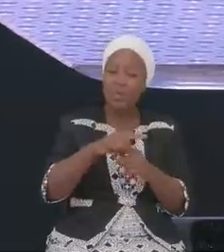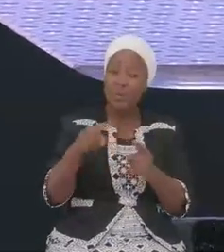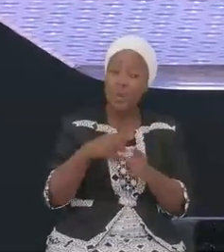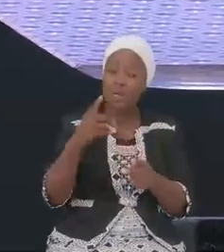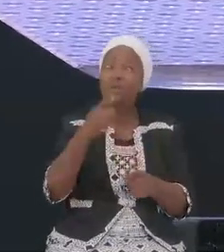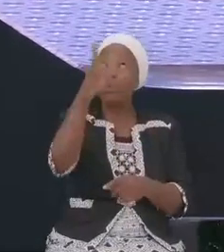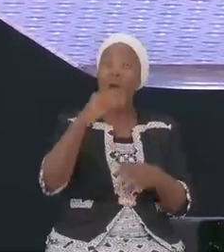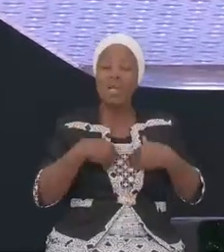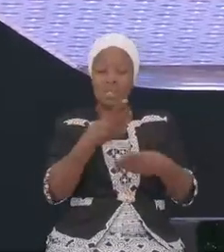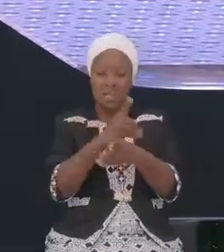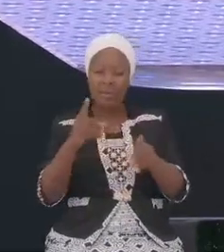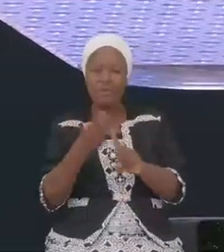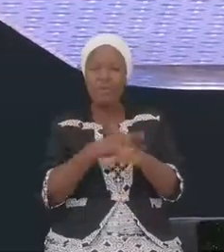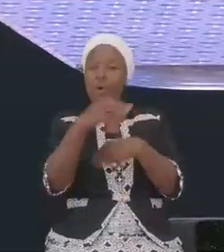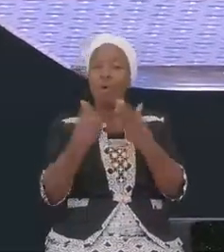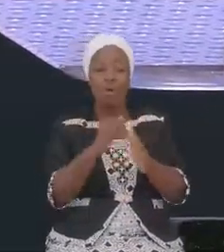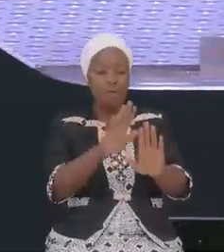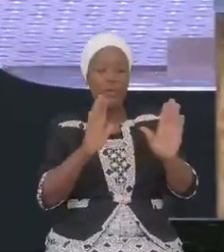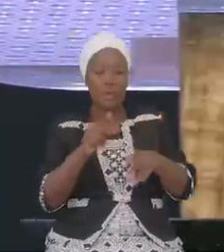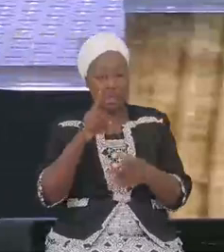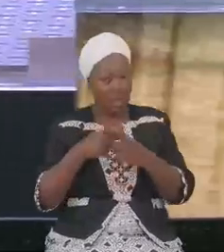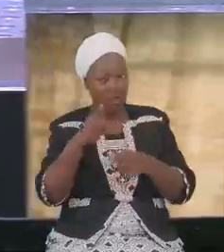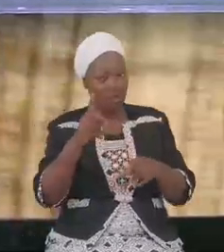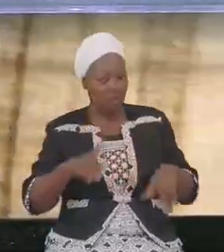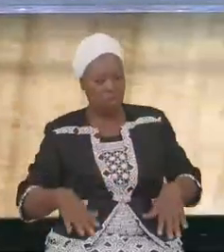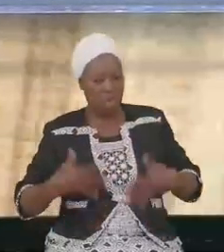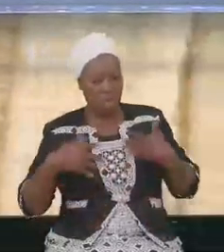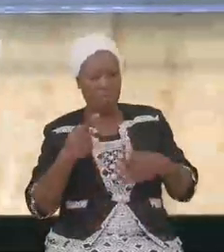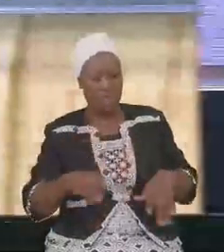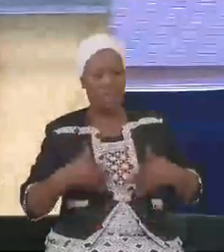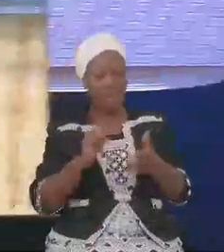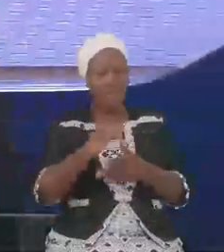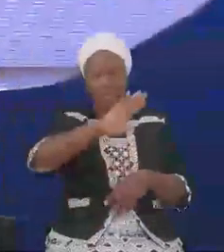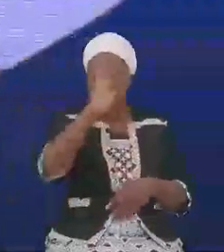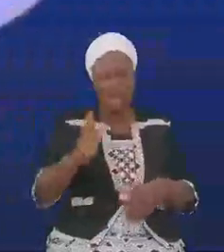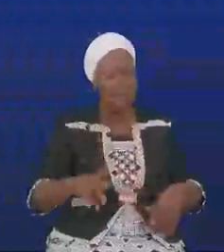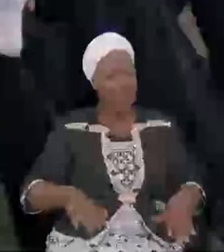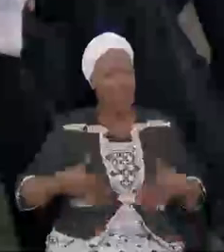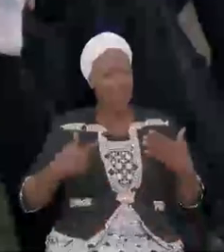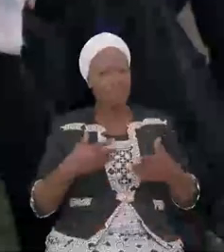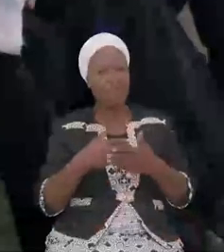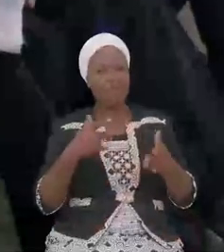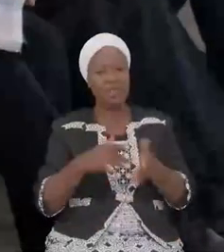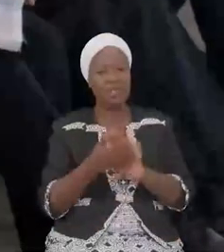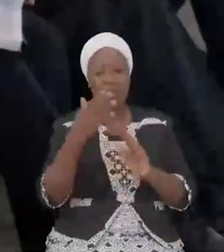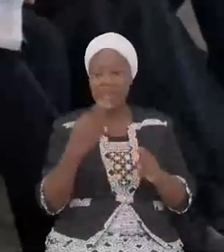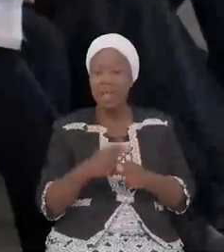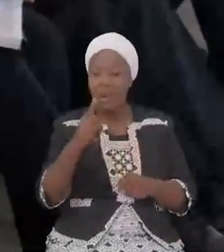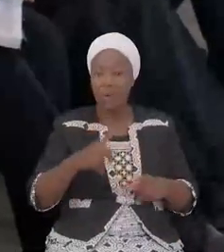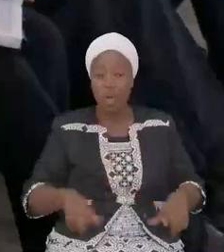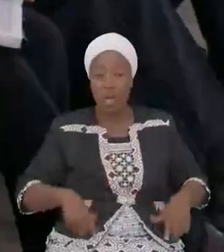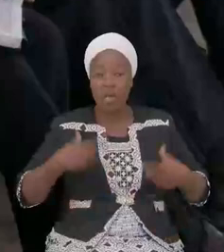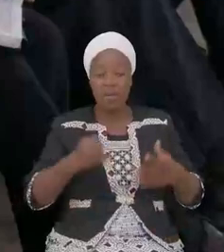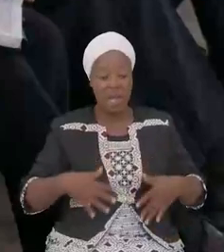t'as délivré de toutes tes craintes, tu vas mener la vie que tu n'as jamais à mener au nom de Jésus-Christ. Qu'est-ce qui